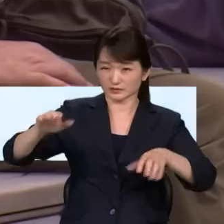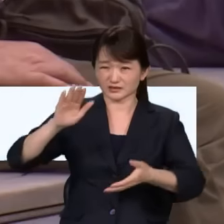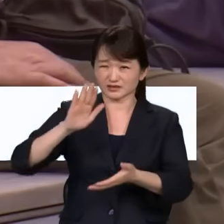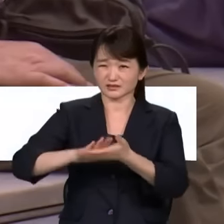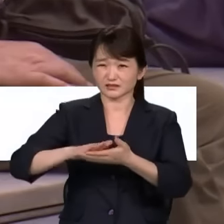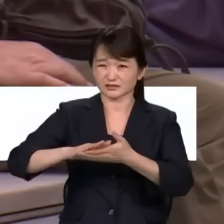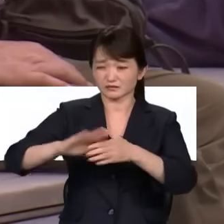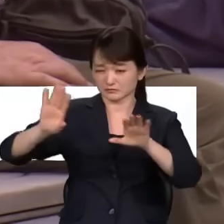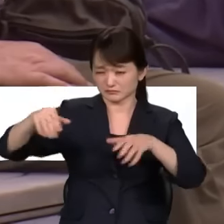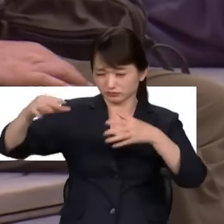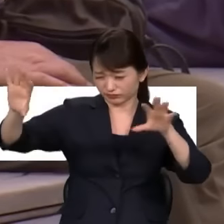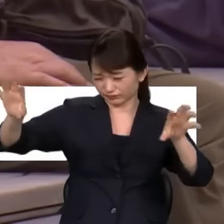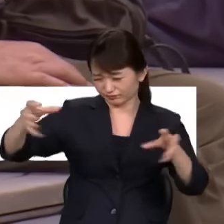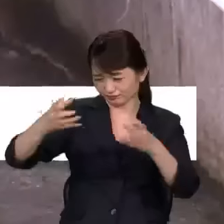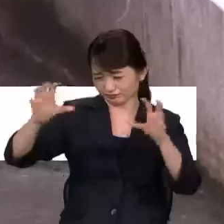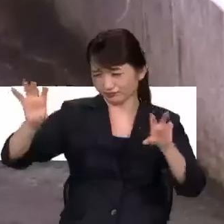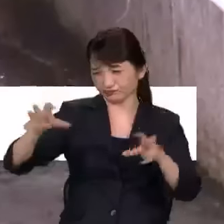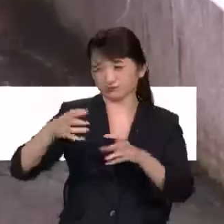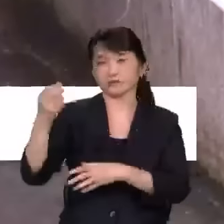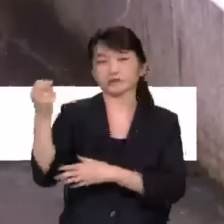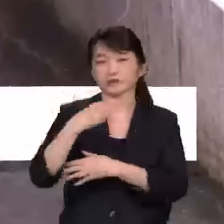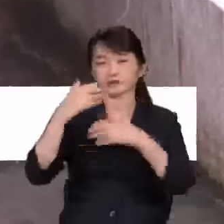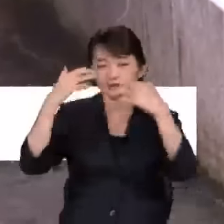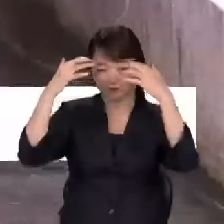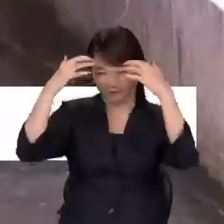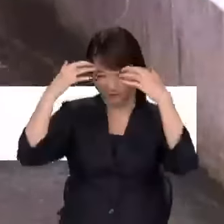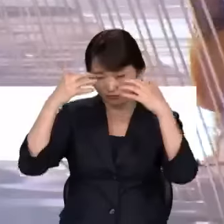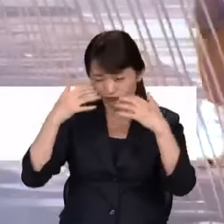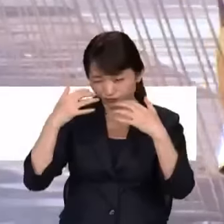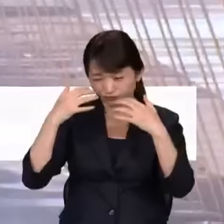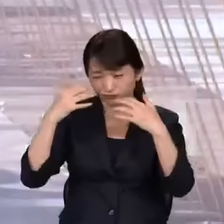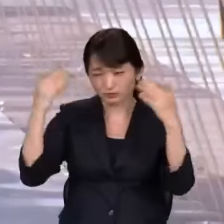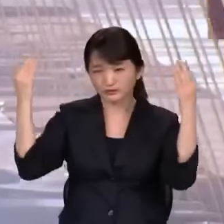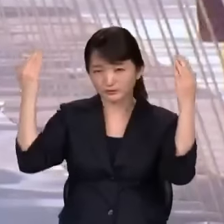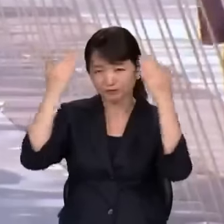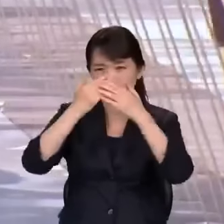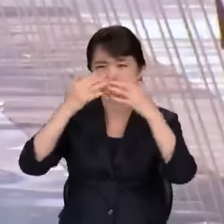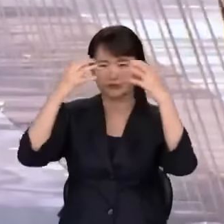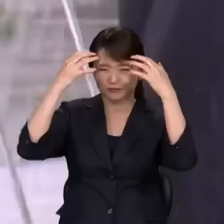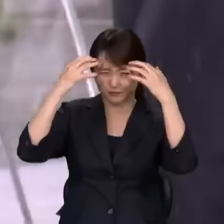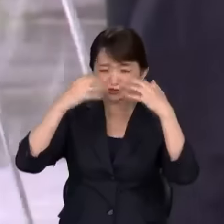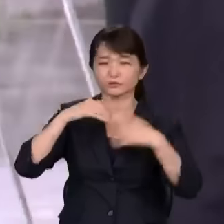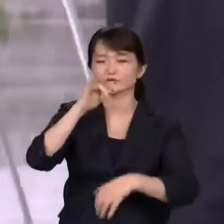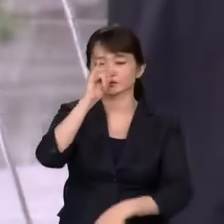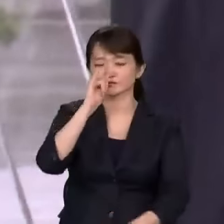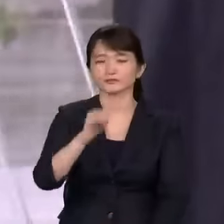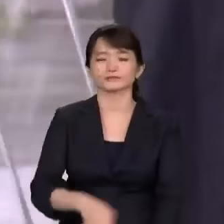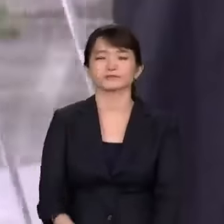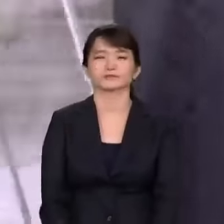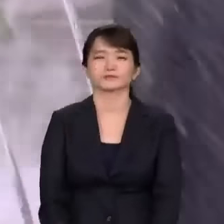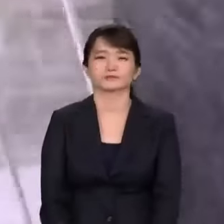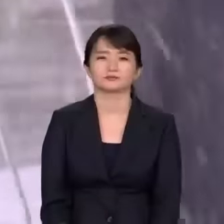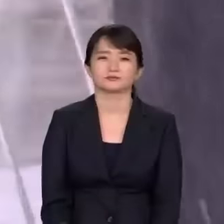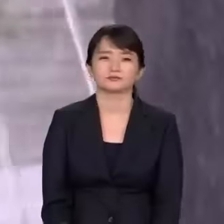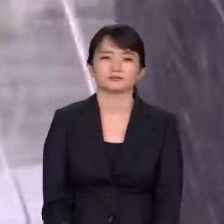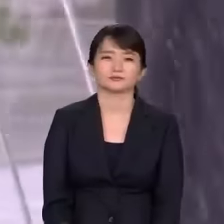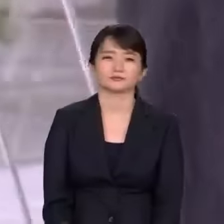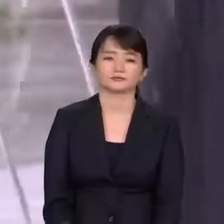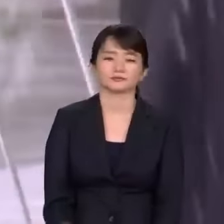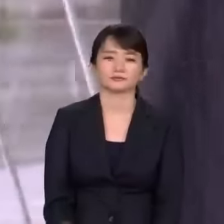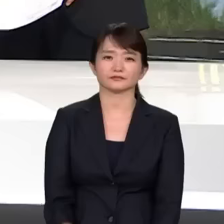바람이 불어들어오면서 다시 또 폭염과 열대야가 이어질 가능성이 높습니다. JTBC 강나현입니다.